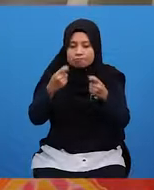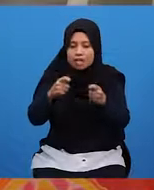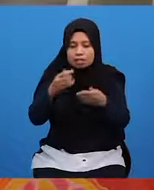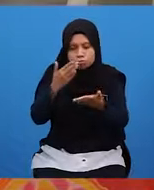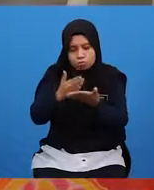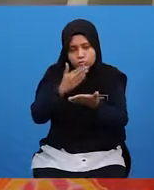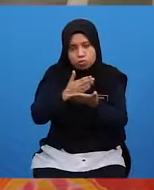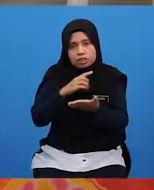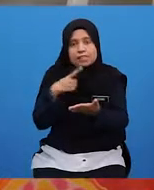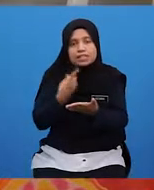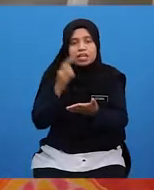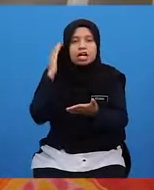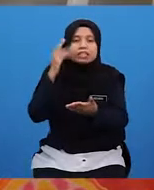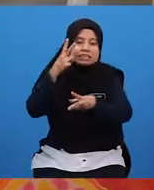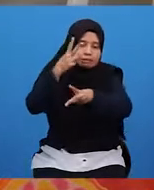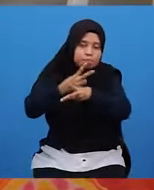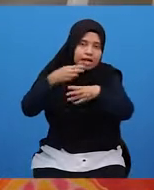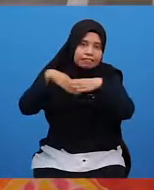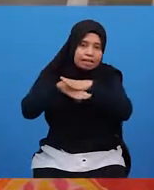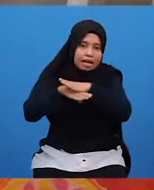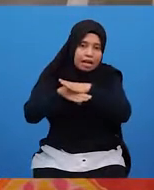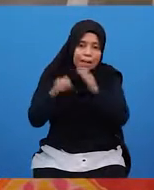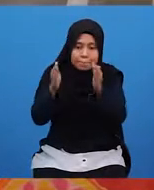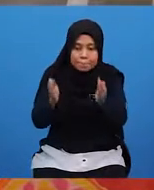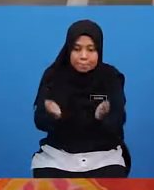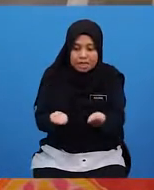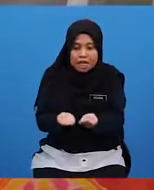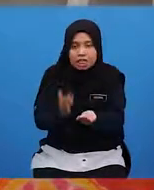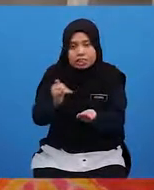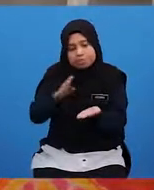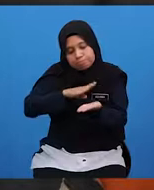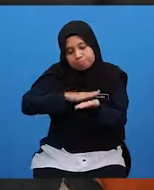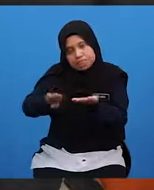telah dipotong, kita akan simpankan di dalam bekas yang bersih.